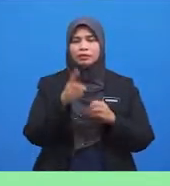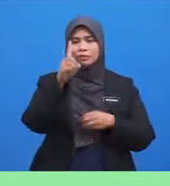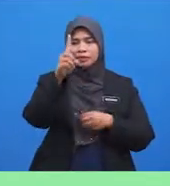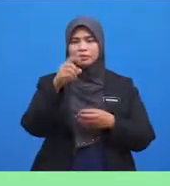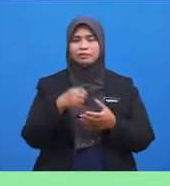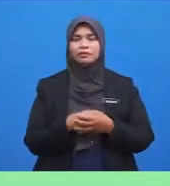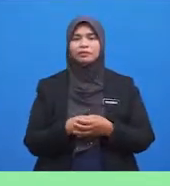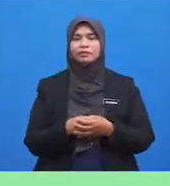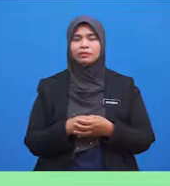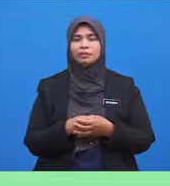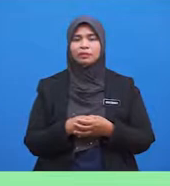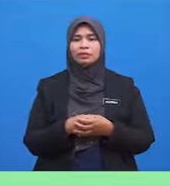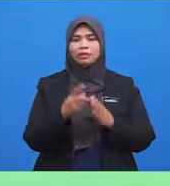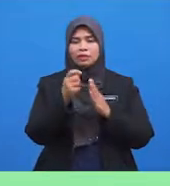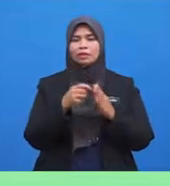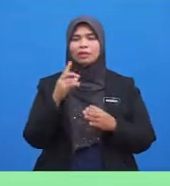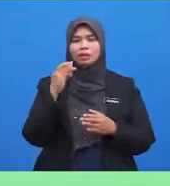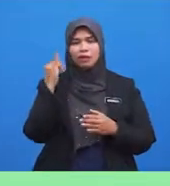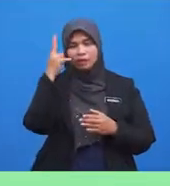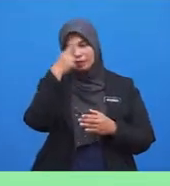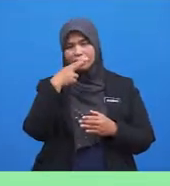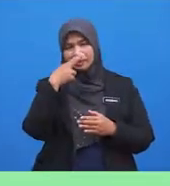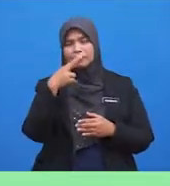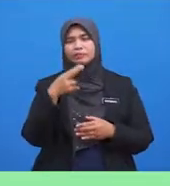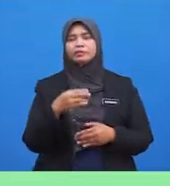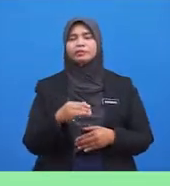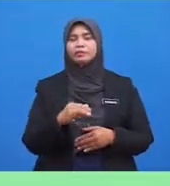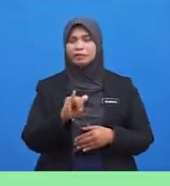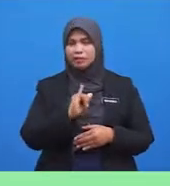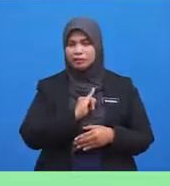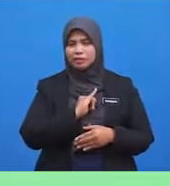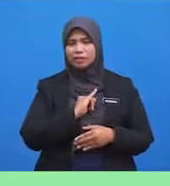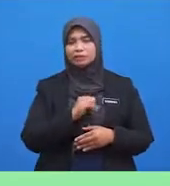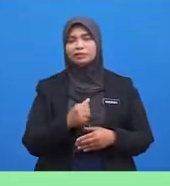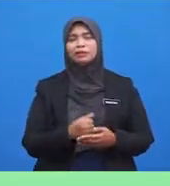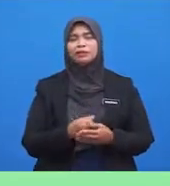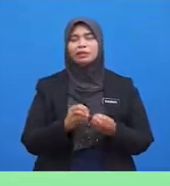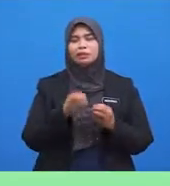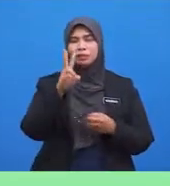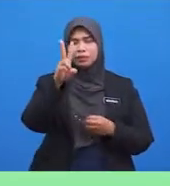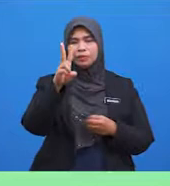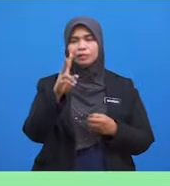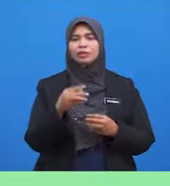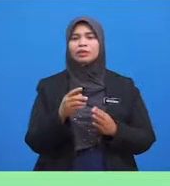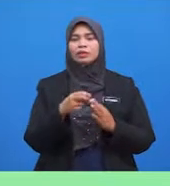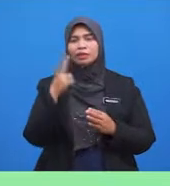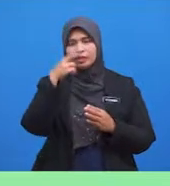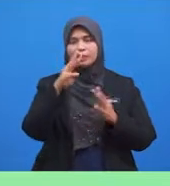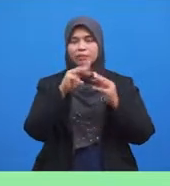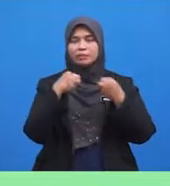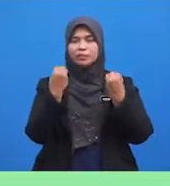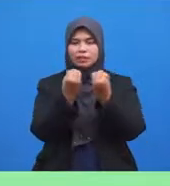pertama, terhadap individu itu sendiri. Kedua, terhadap